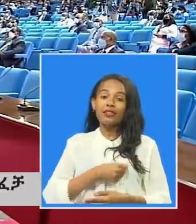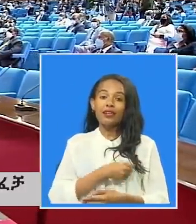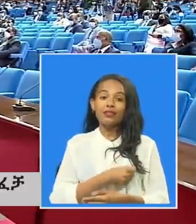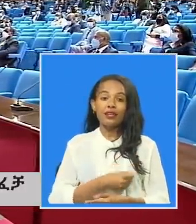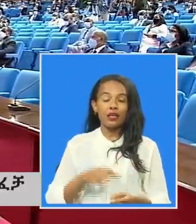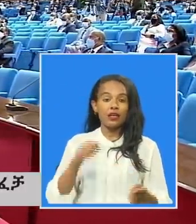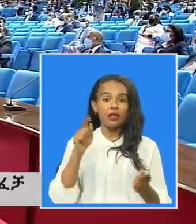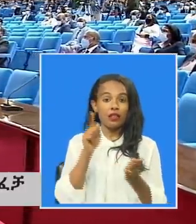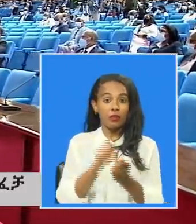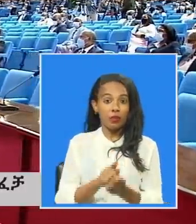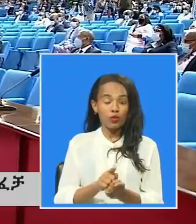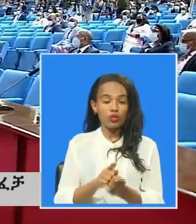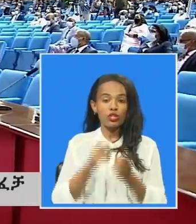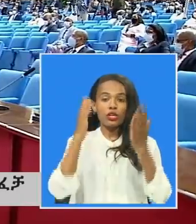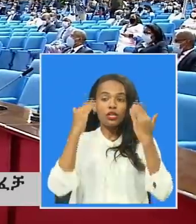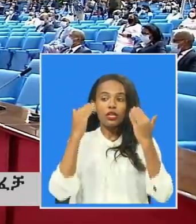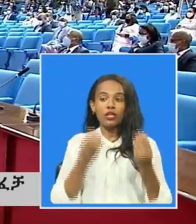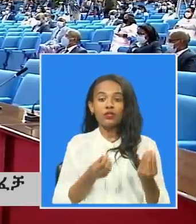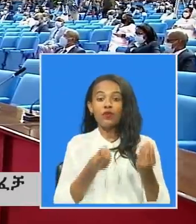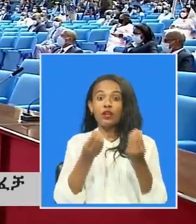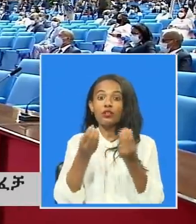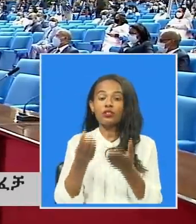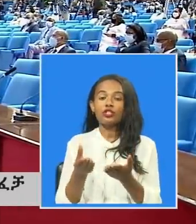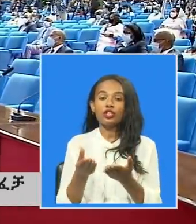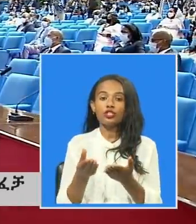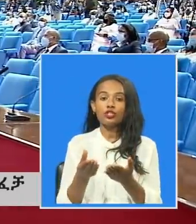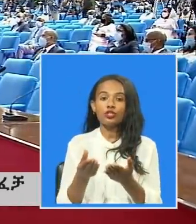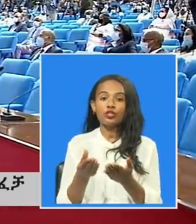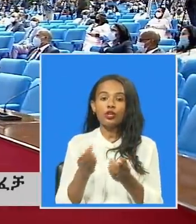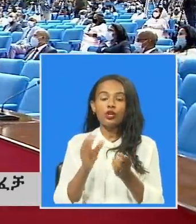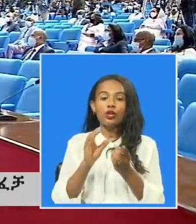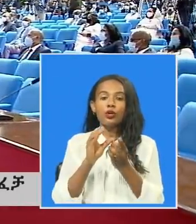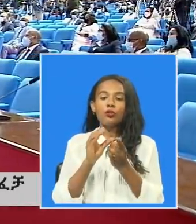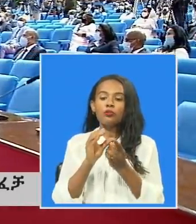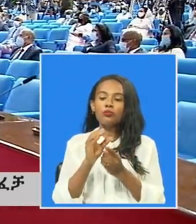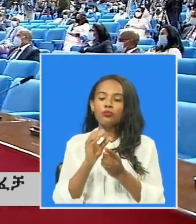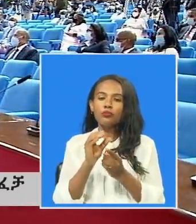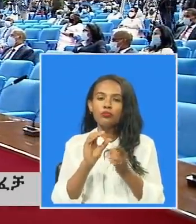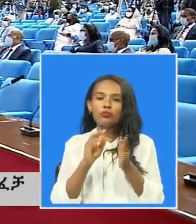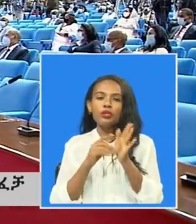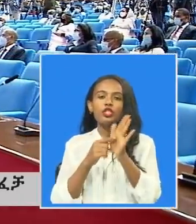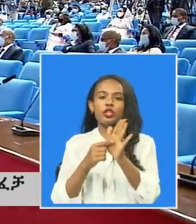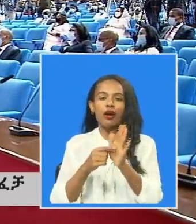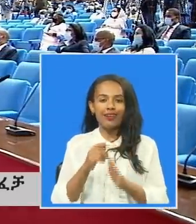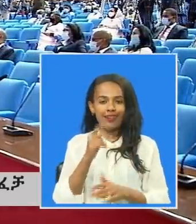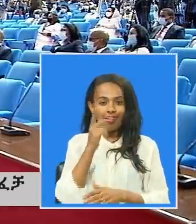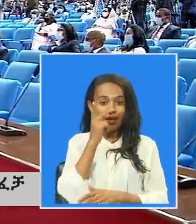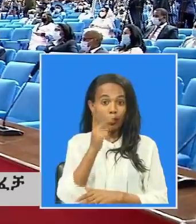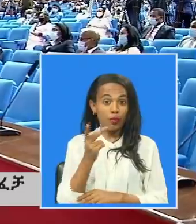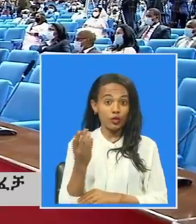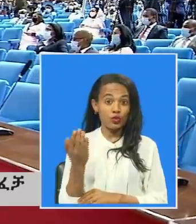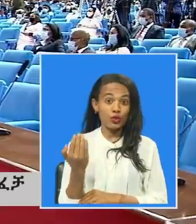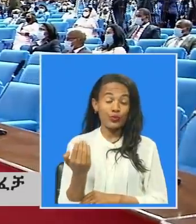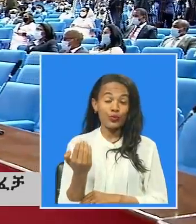ገጠመኞች የተስፋ ሰጪ እውነታ ብልጭታ የታየባቸው ነበሩ።